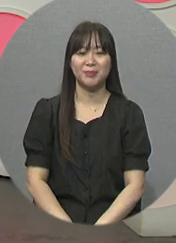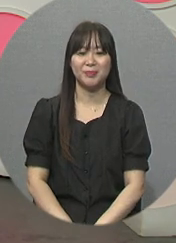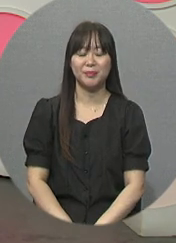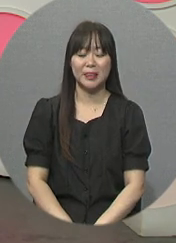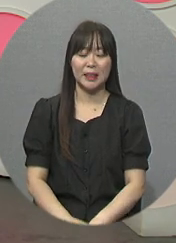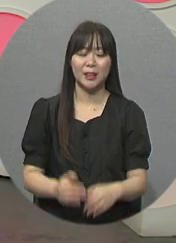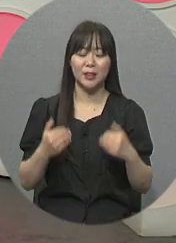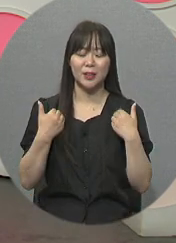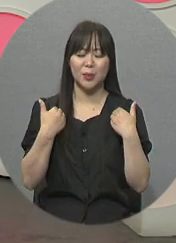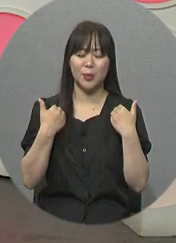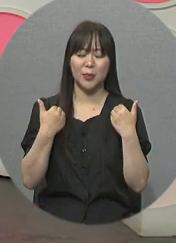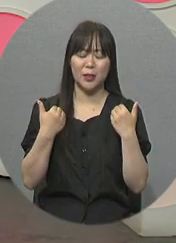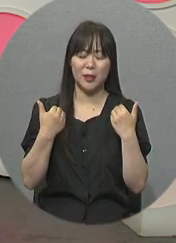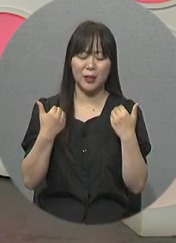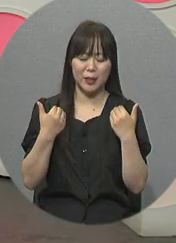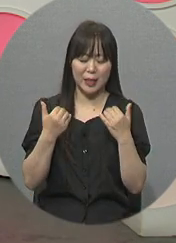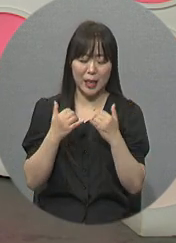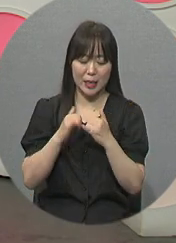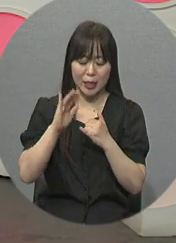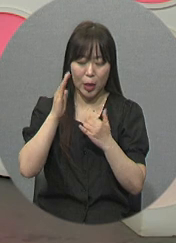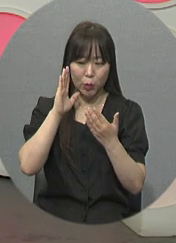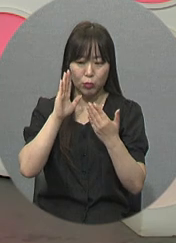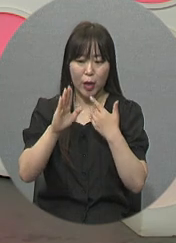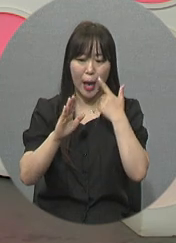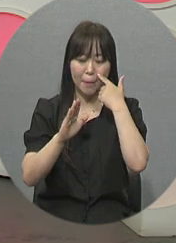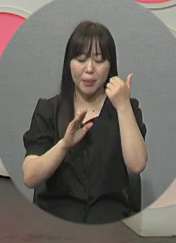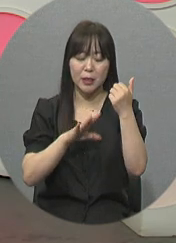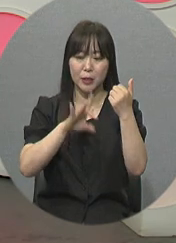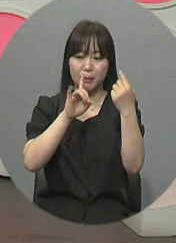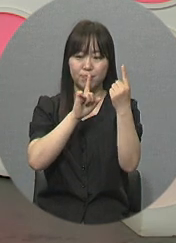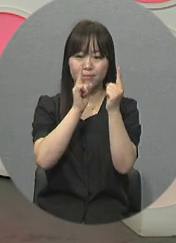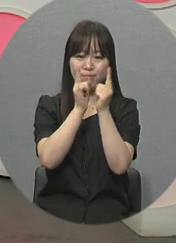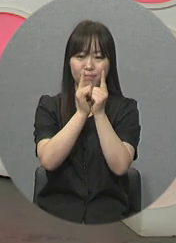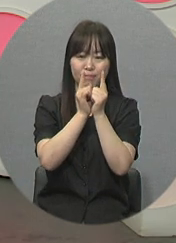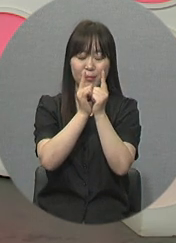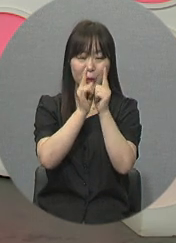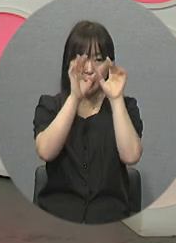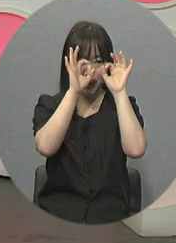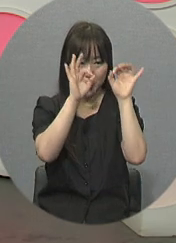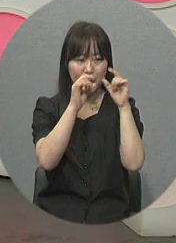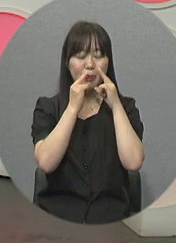성인이 되고 처음 제대로 마주한 아빠의